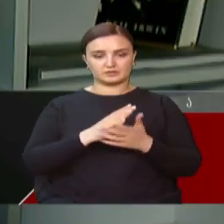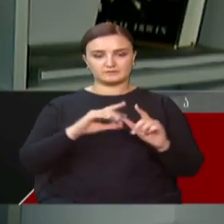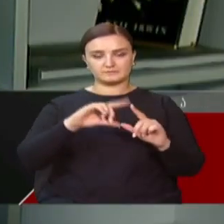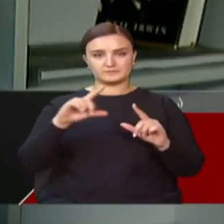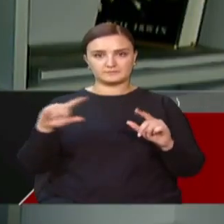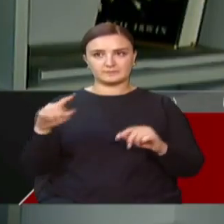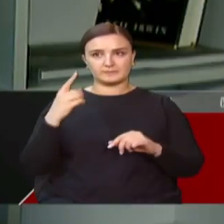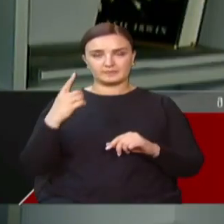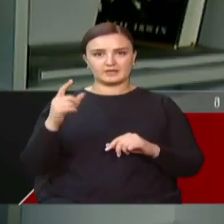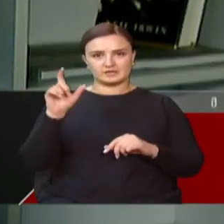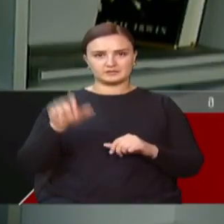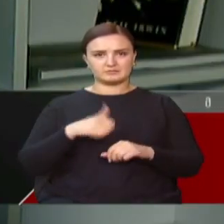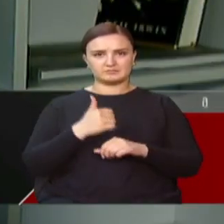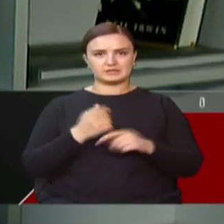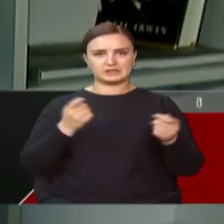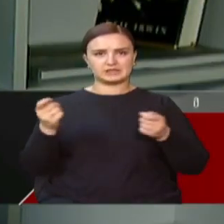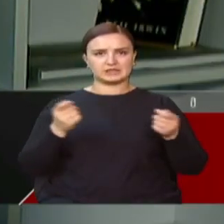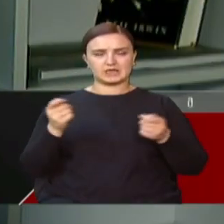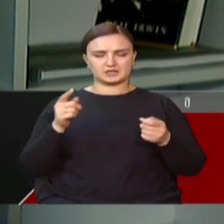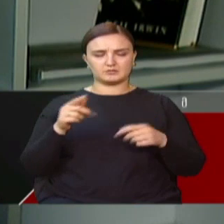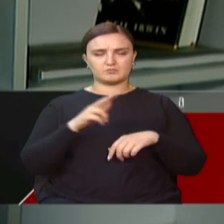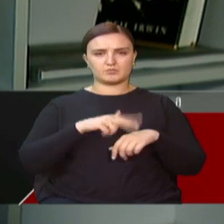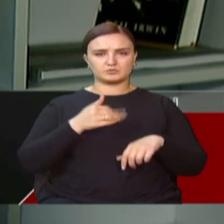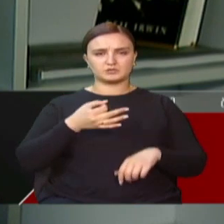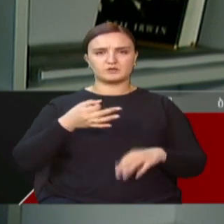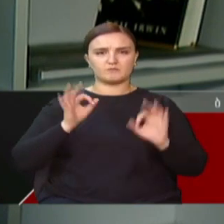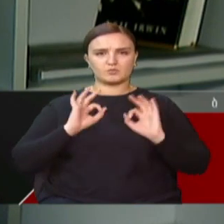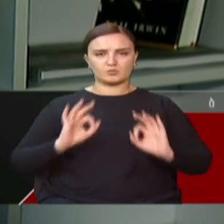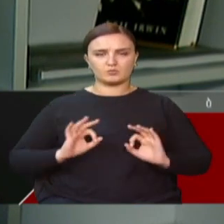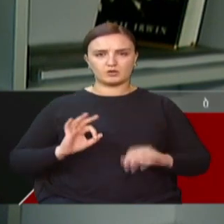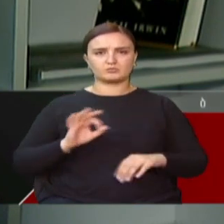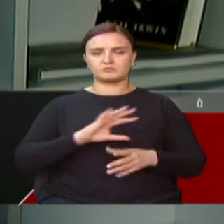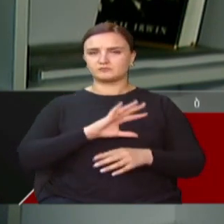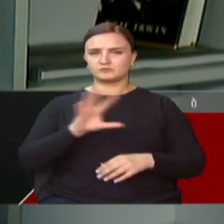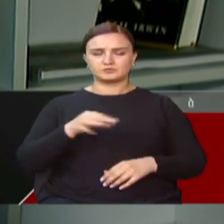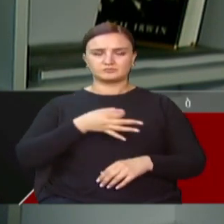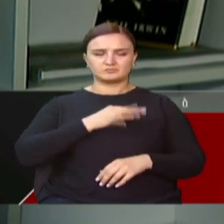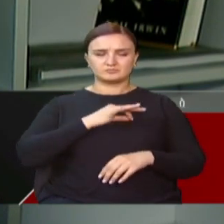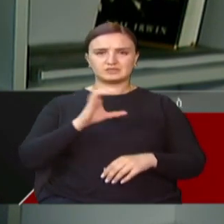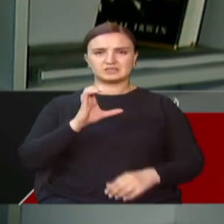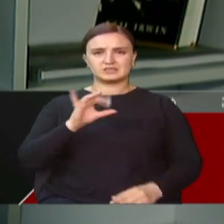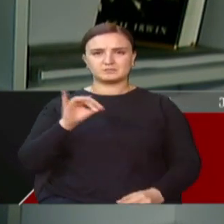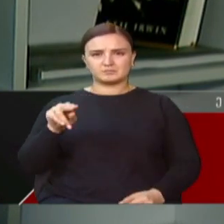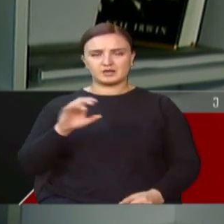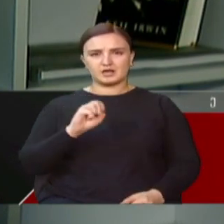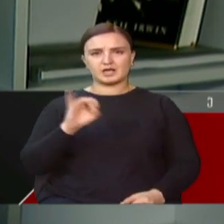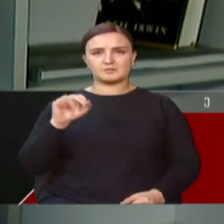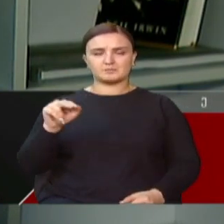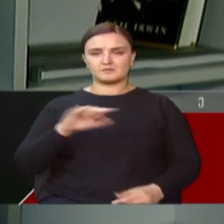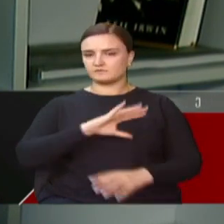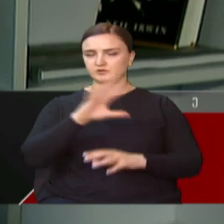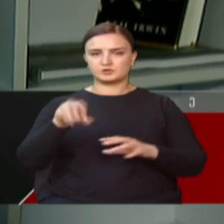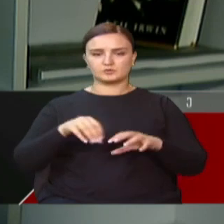vigats ertit Iranis khelshi aris politsias prokuraturats ravats svalsva sipebi aipebi is